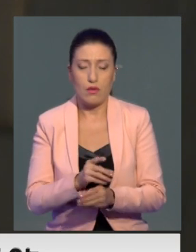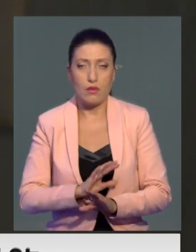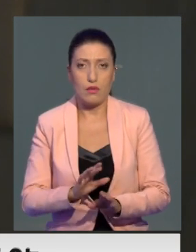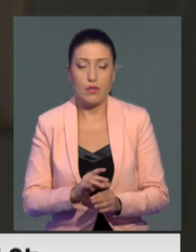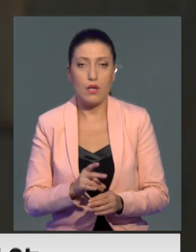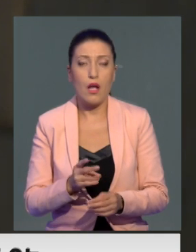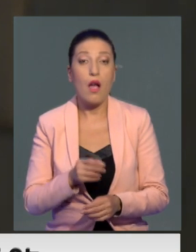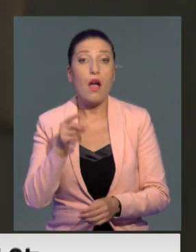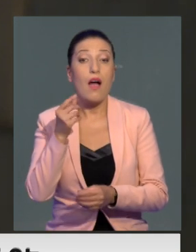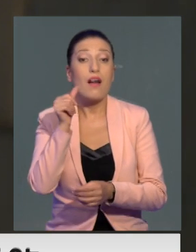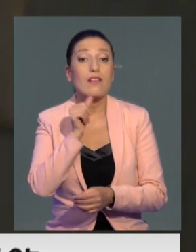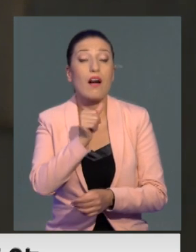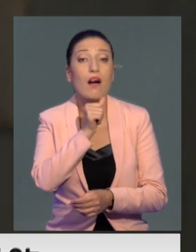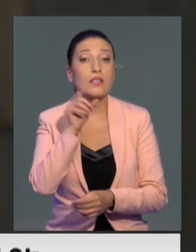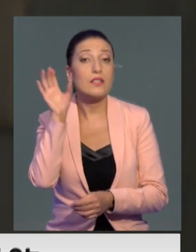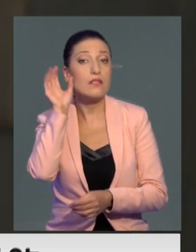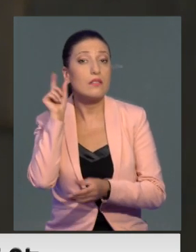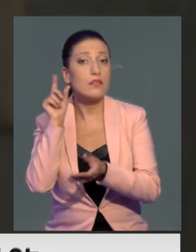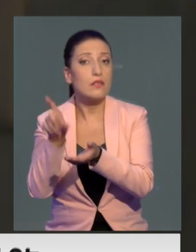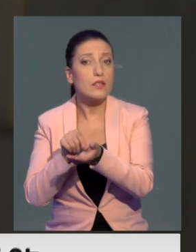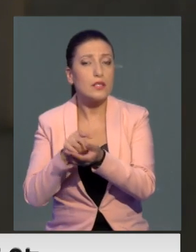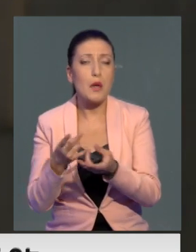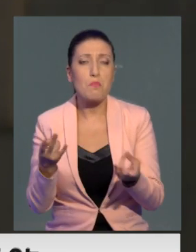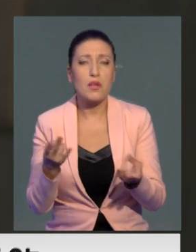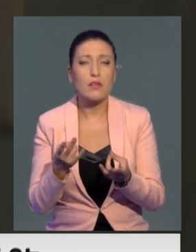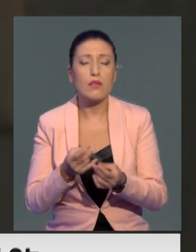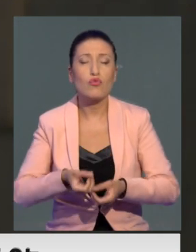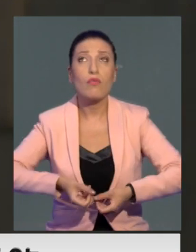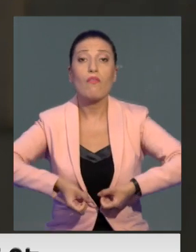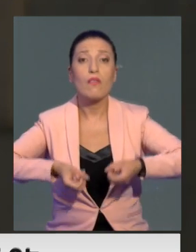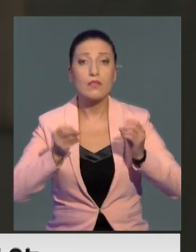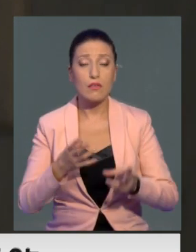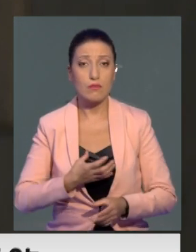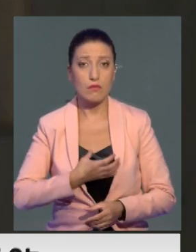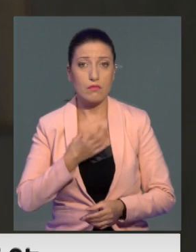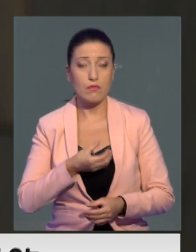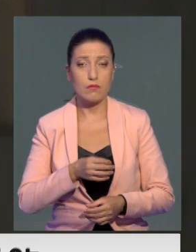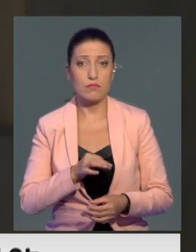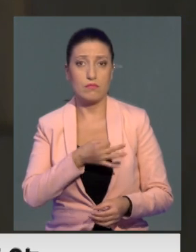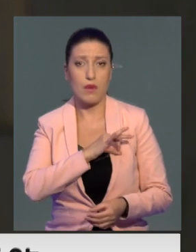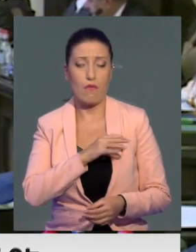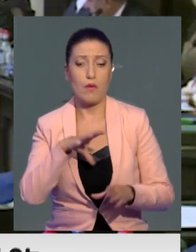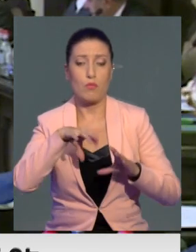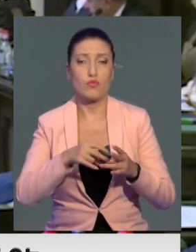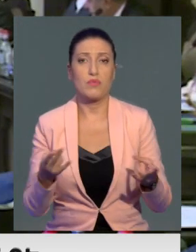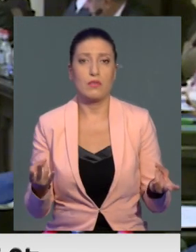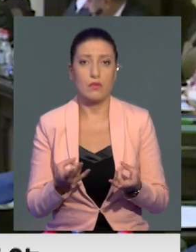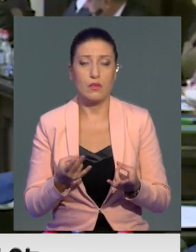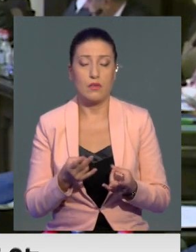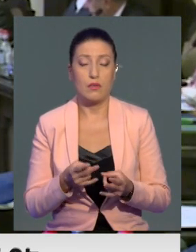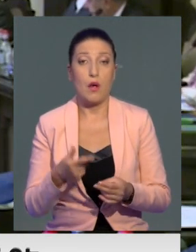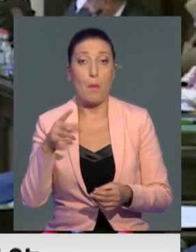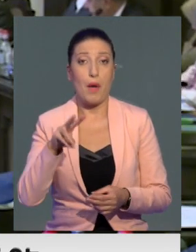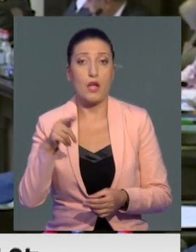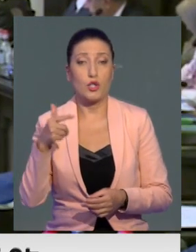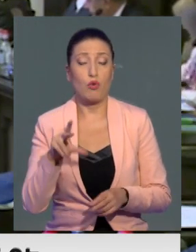լինի ծայրահեղ, իրավական, պրոցեսուալ, բարդ գործընթաց, որպեսզի Մհեր Գրիգորյանի ասածը վարչապետին